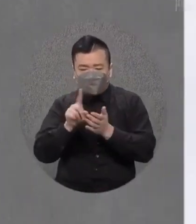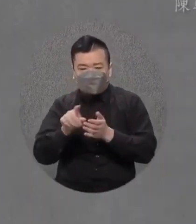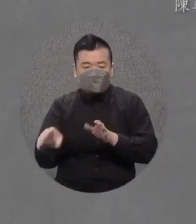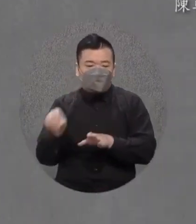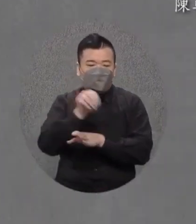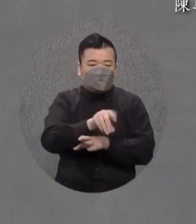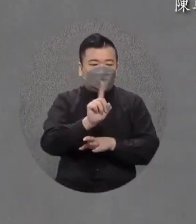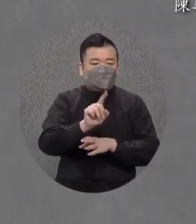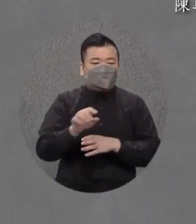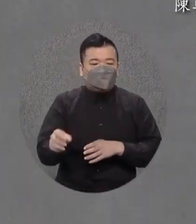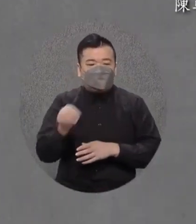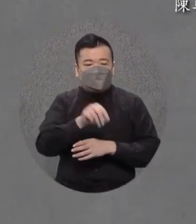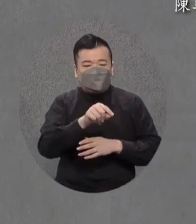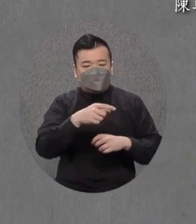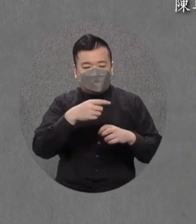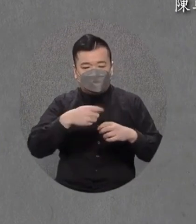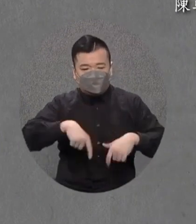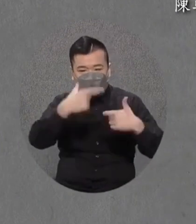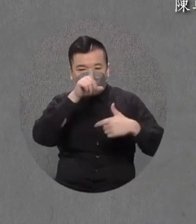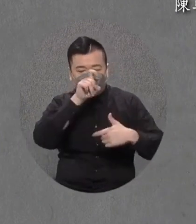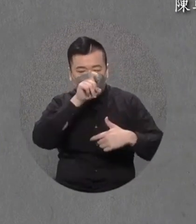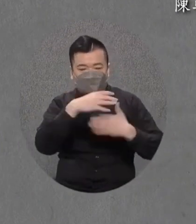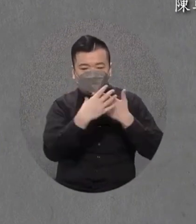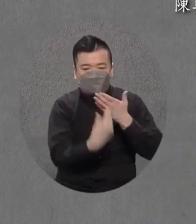他的樹膠染印的作品。